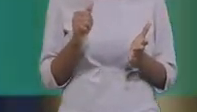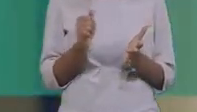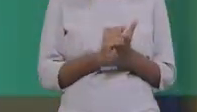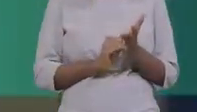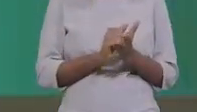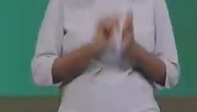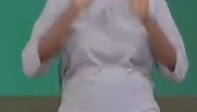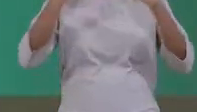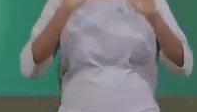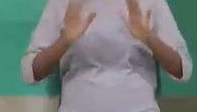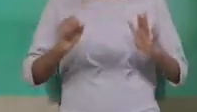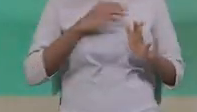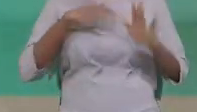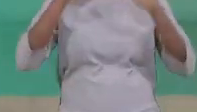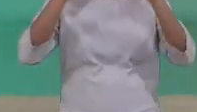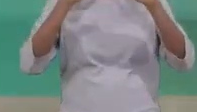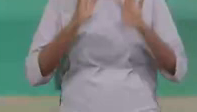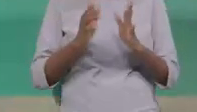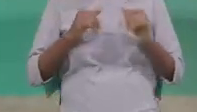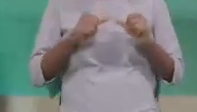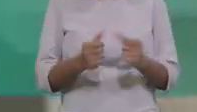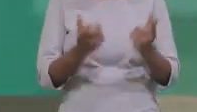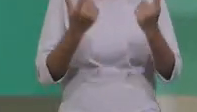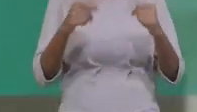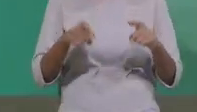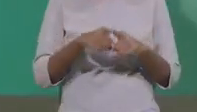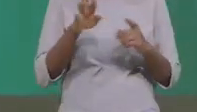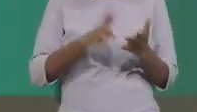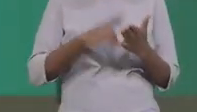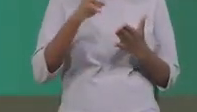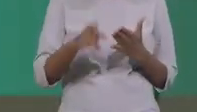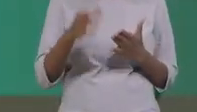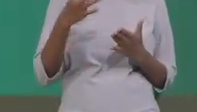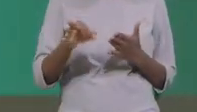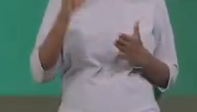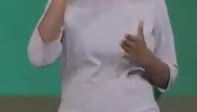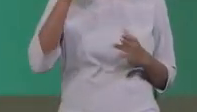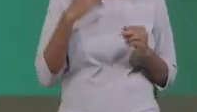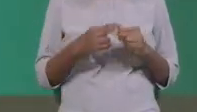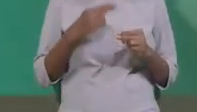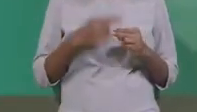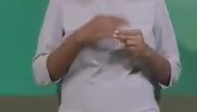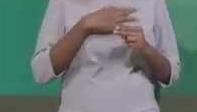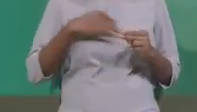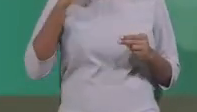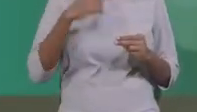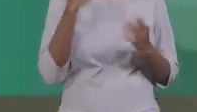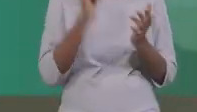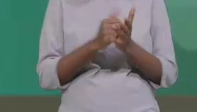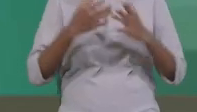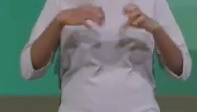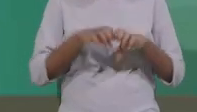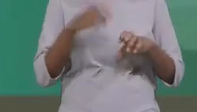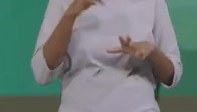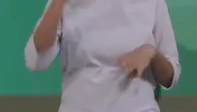Et ses prodiges et ses miracles viennent comme résultat de son nom. Et ils ont